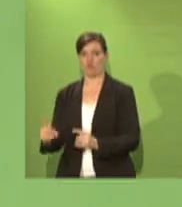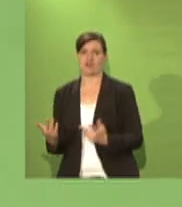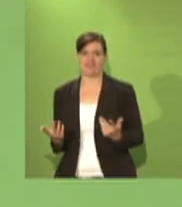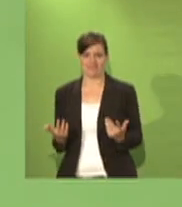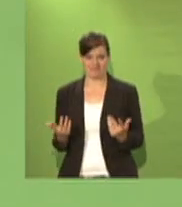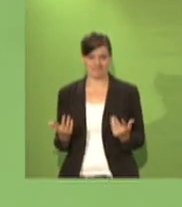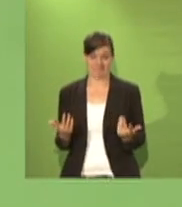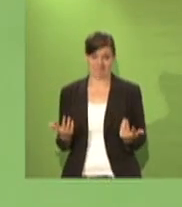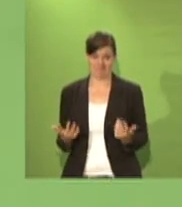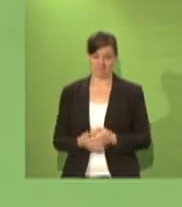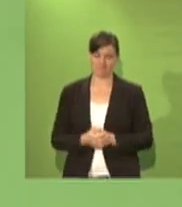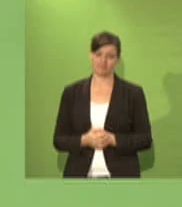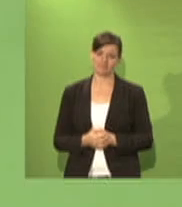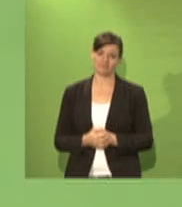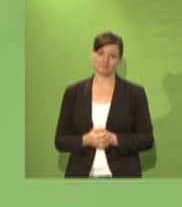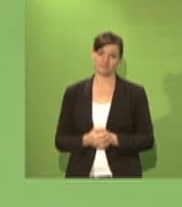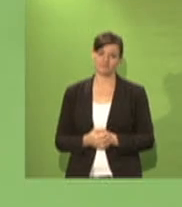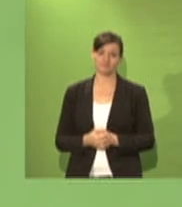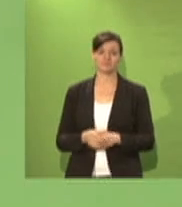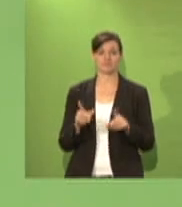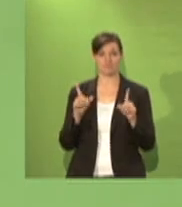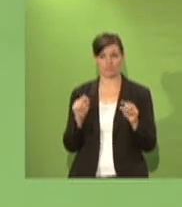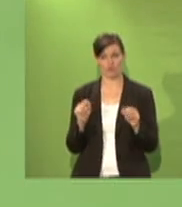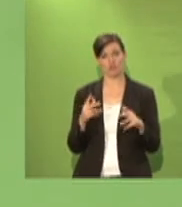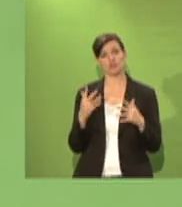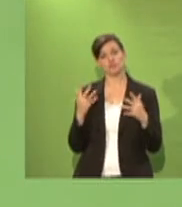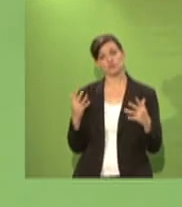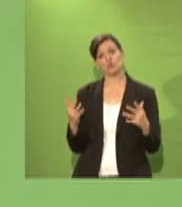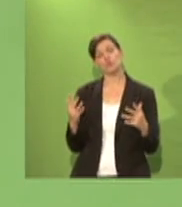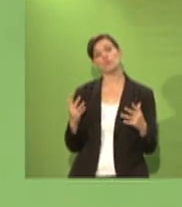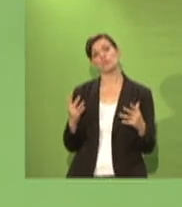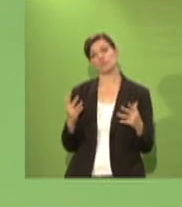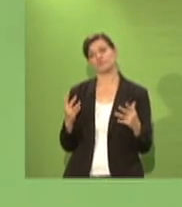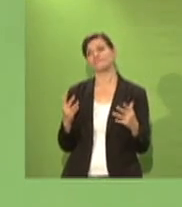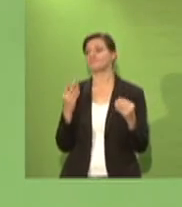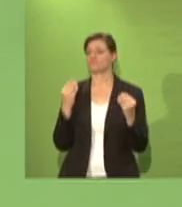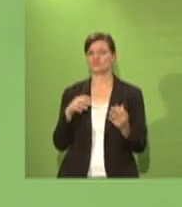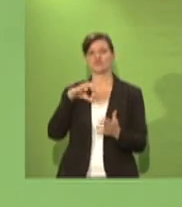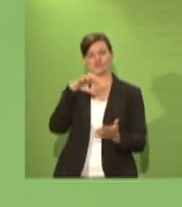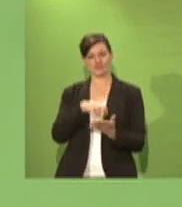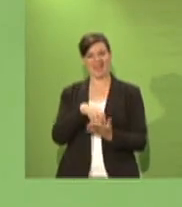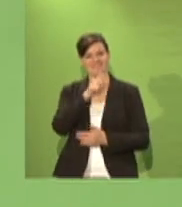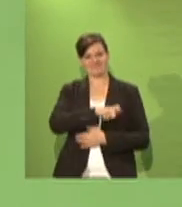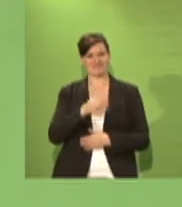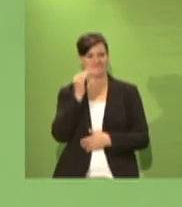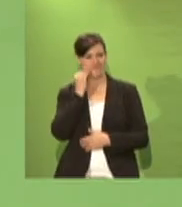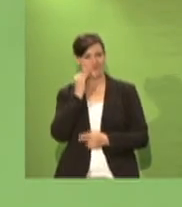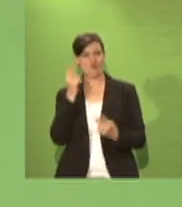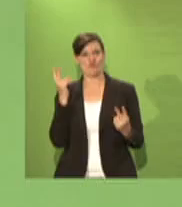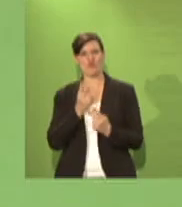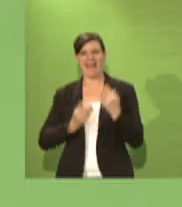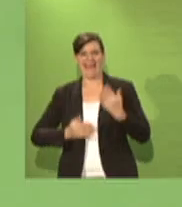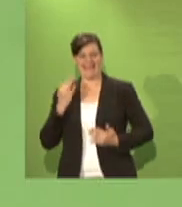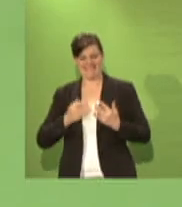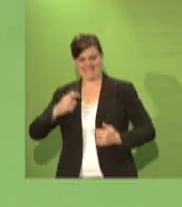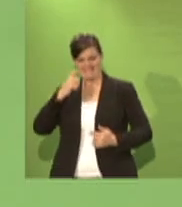wir haben so gesehen, wenn man das vom Standpunkt des Stadtmenschen aus betrachtet oder vom Standpunkt des Rechners oder